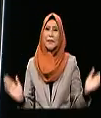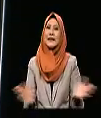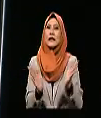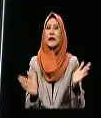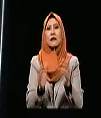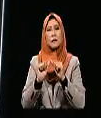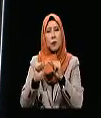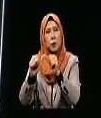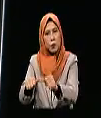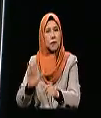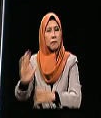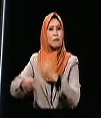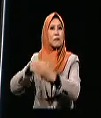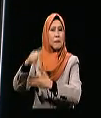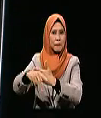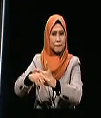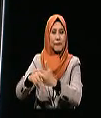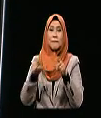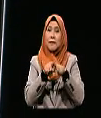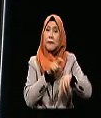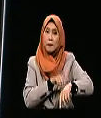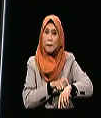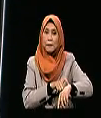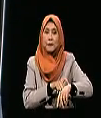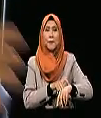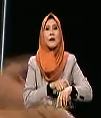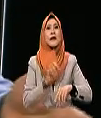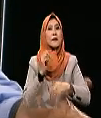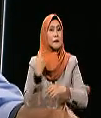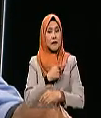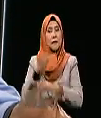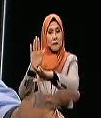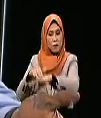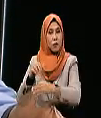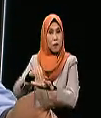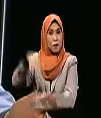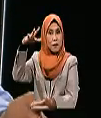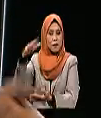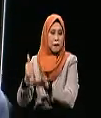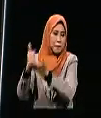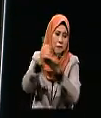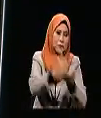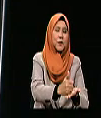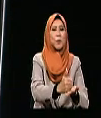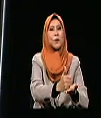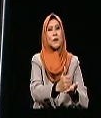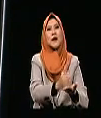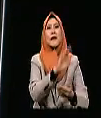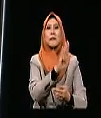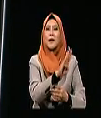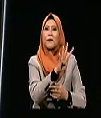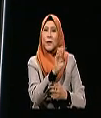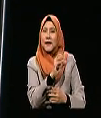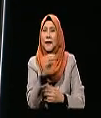mereka meneruskan program mereka. Dalam masa yang sama, kita ajak mereka untuk membantu golongan B40 dan juga M40. Dan